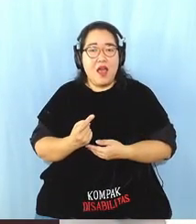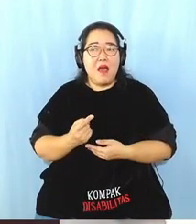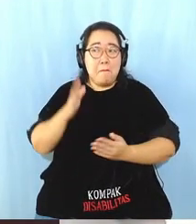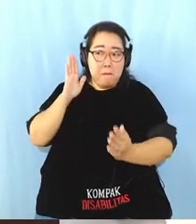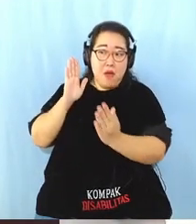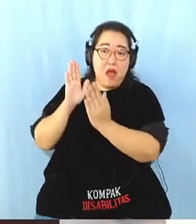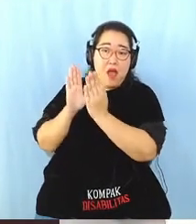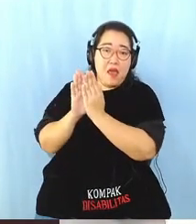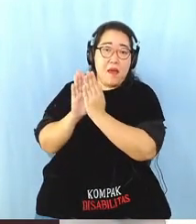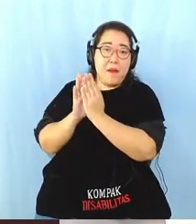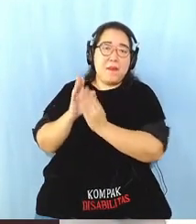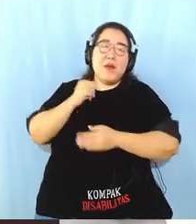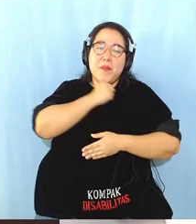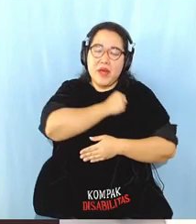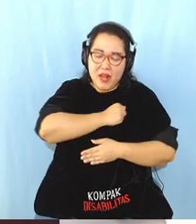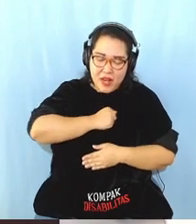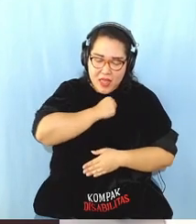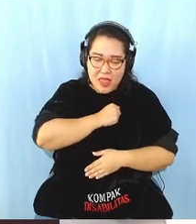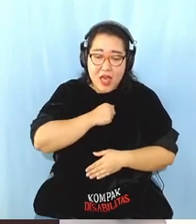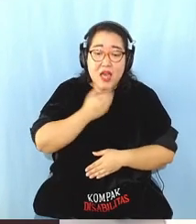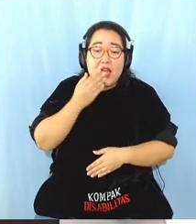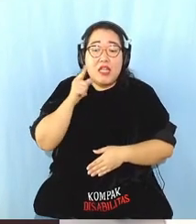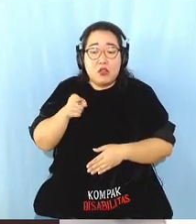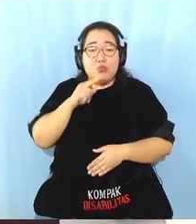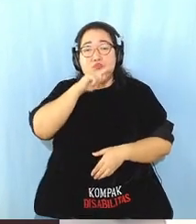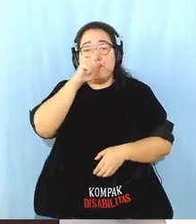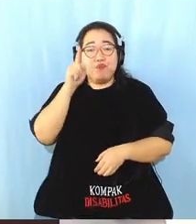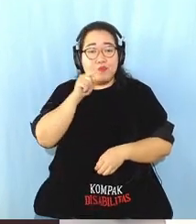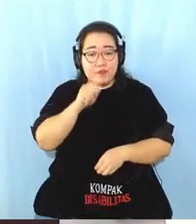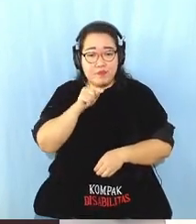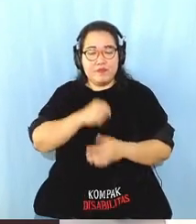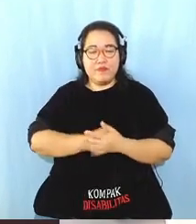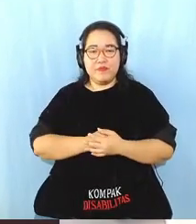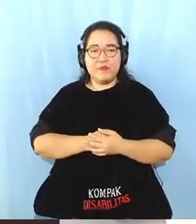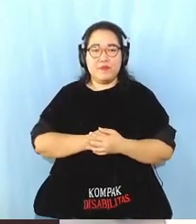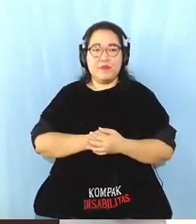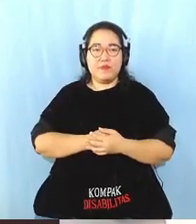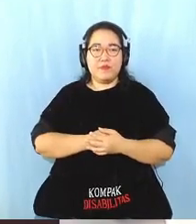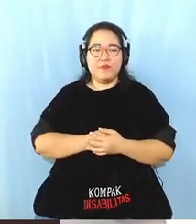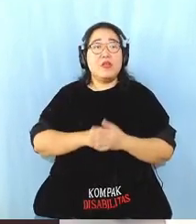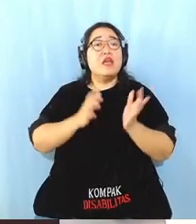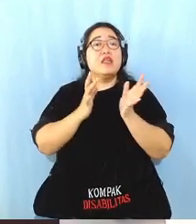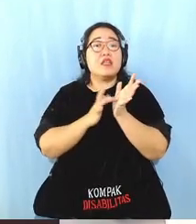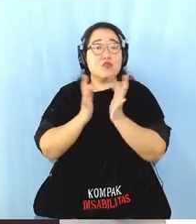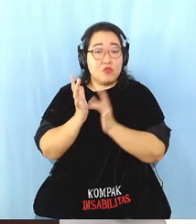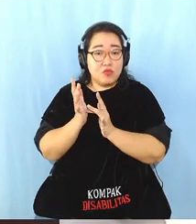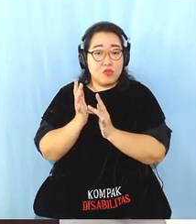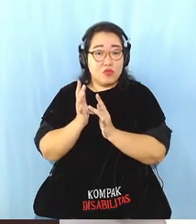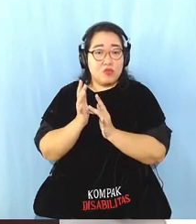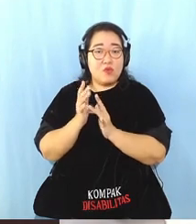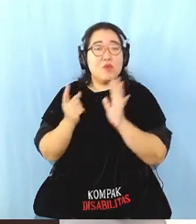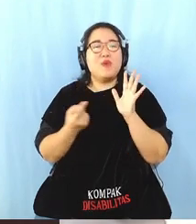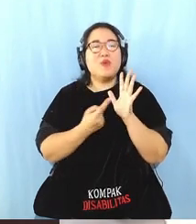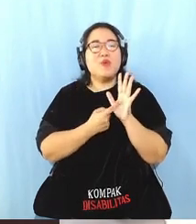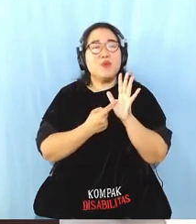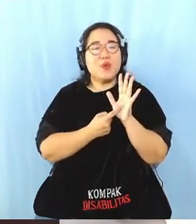Tentu saja Yesus menunjukkan kepada kita, pada saat kita mengalami penderitaan, kita tidak